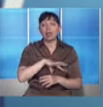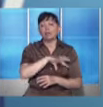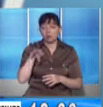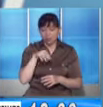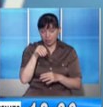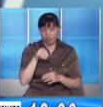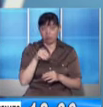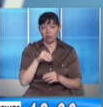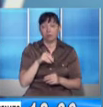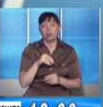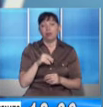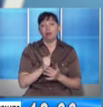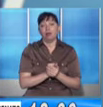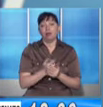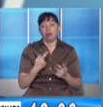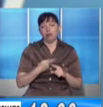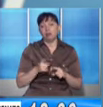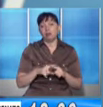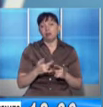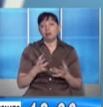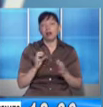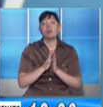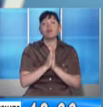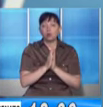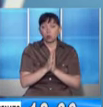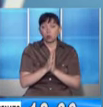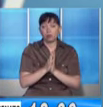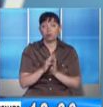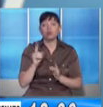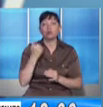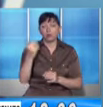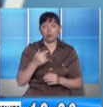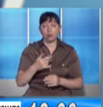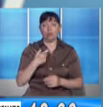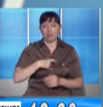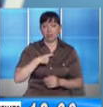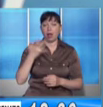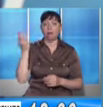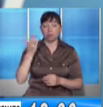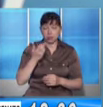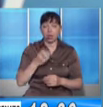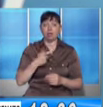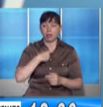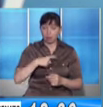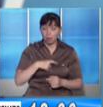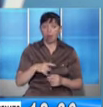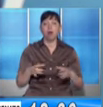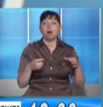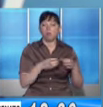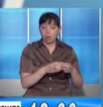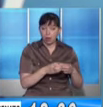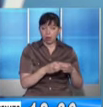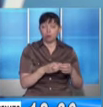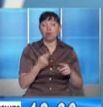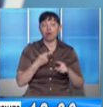candidații și de fapt este o solicitare de a vă prezenta personal și a prezenta partidul din care faceți parte,